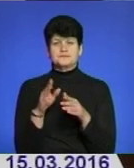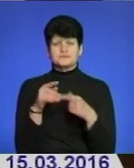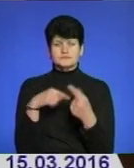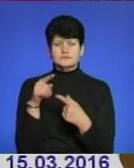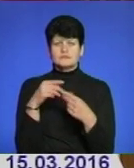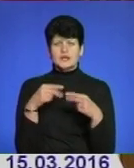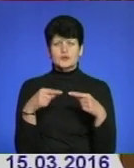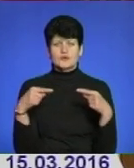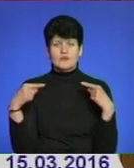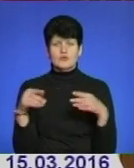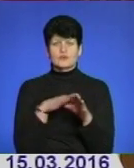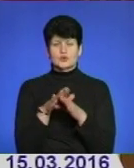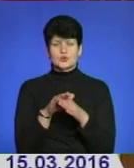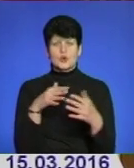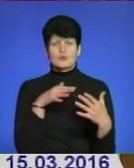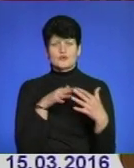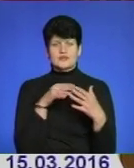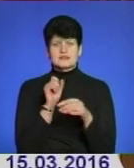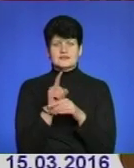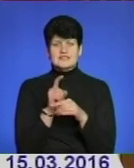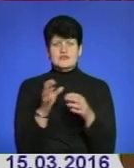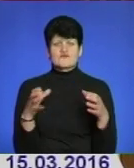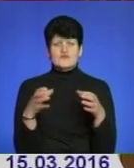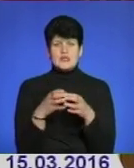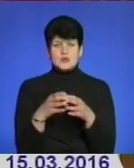Також виконували бойові задачі у зведеній мобільній групі.